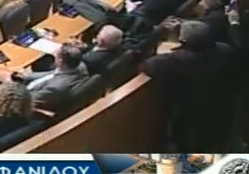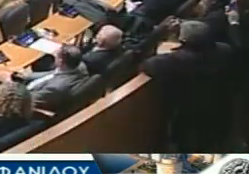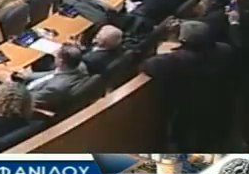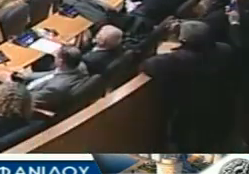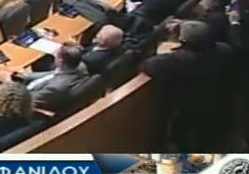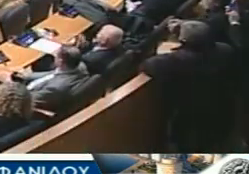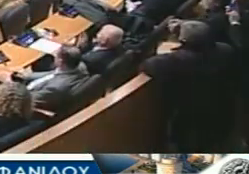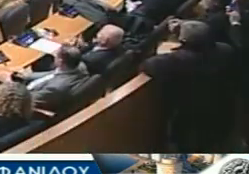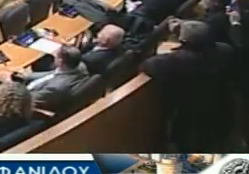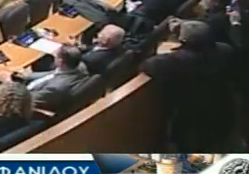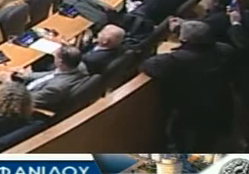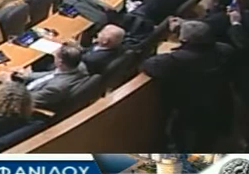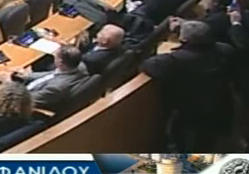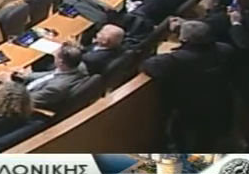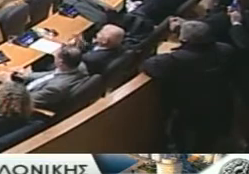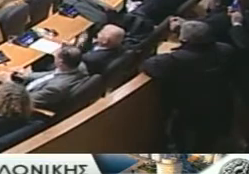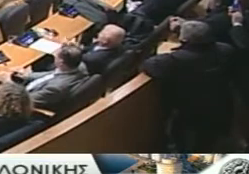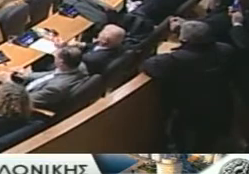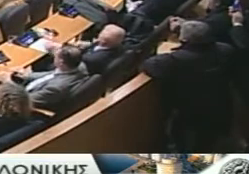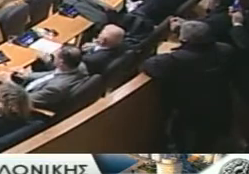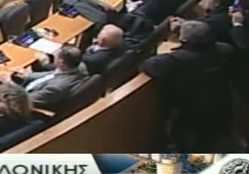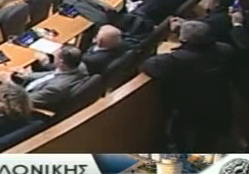κύριος Χρυσοχώου.